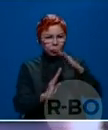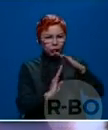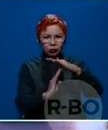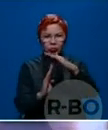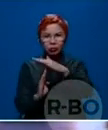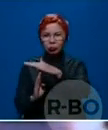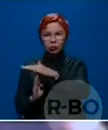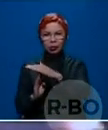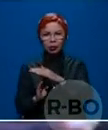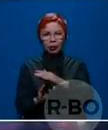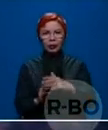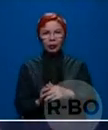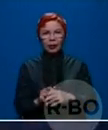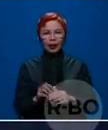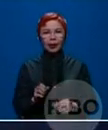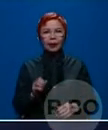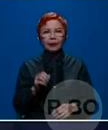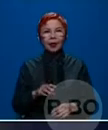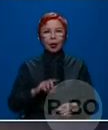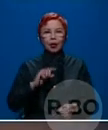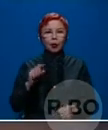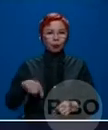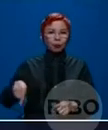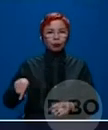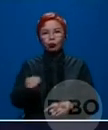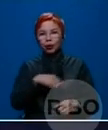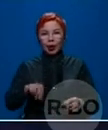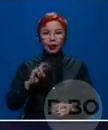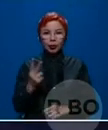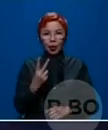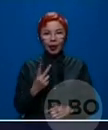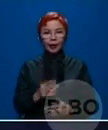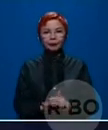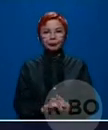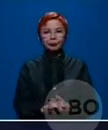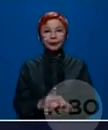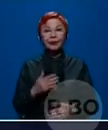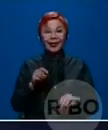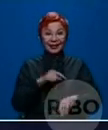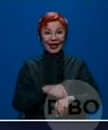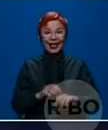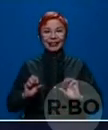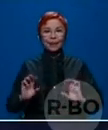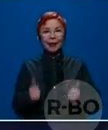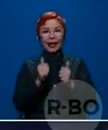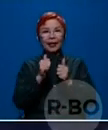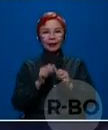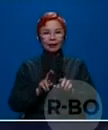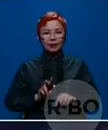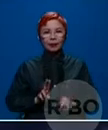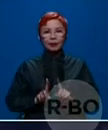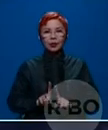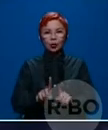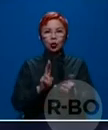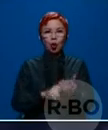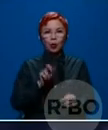dulu kita masuk kepada putaran kedua di segmen ini kali ini saya berikan kesempatan kepada paslon 2